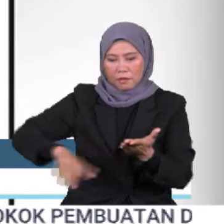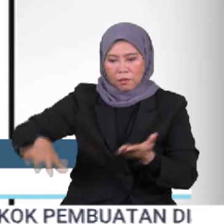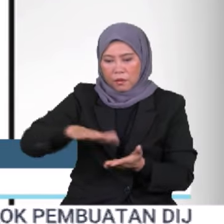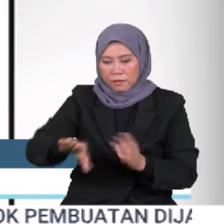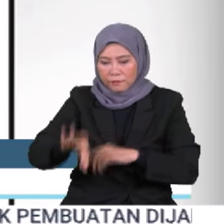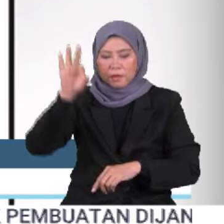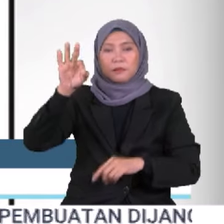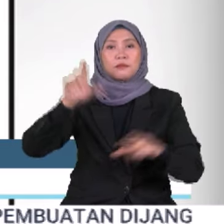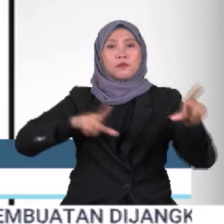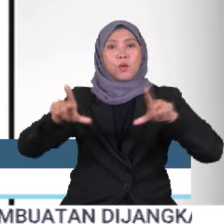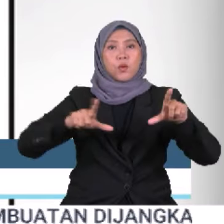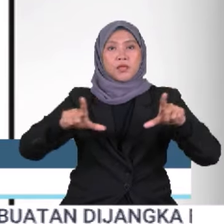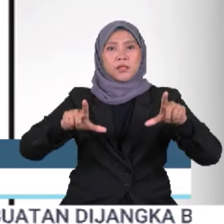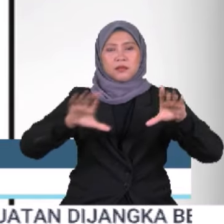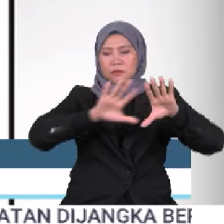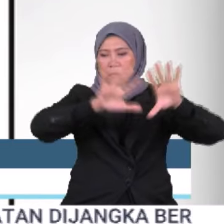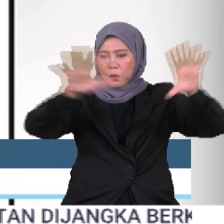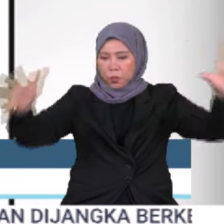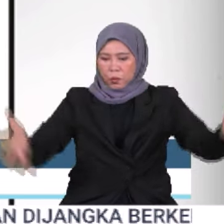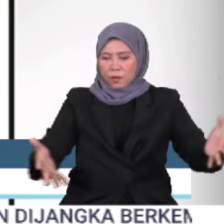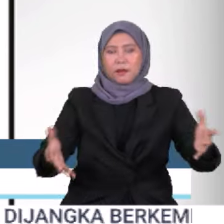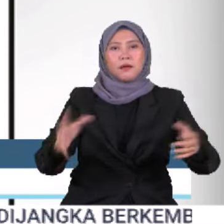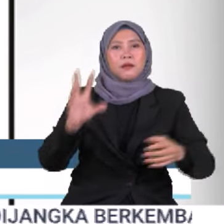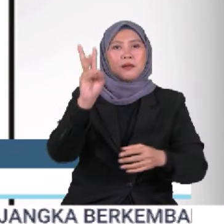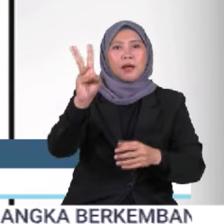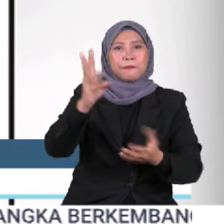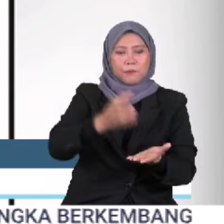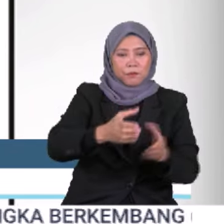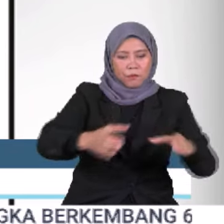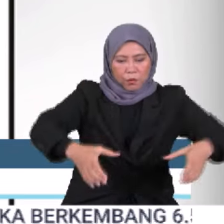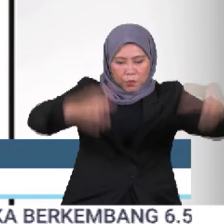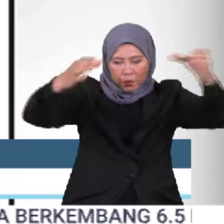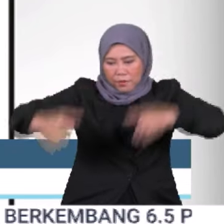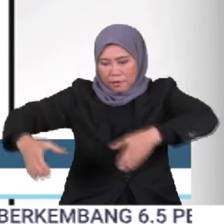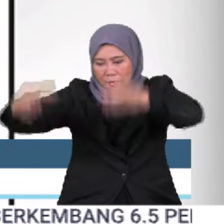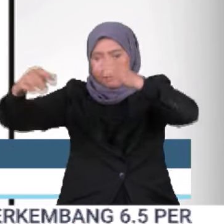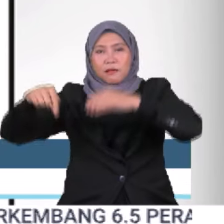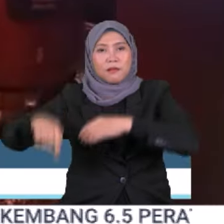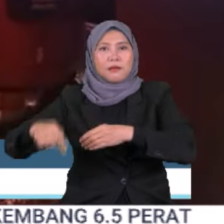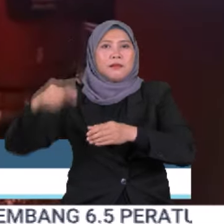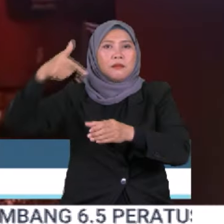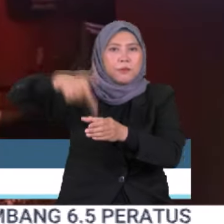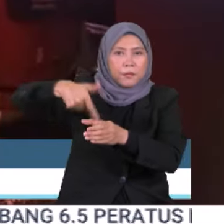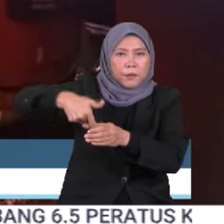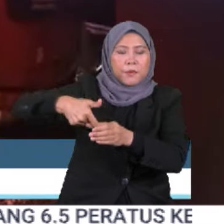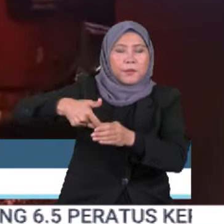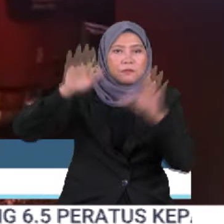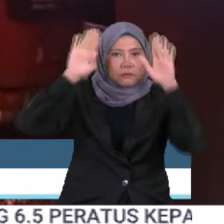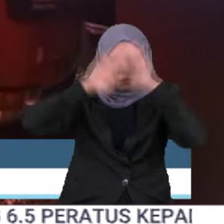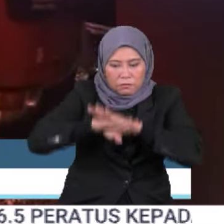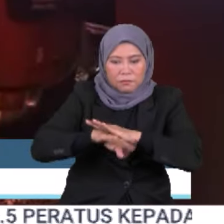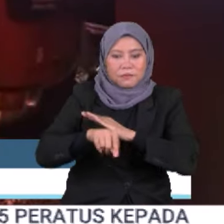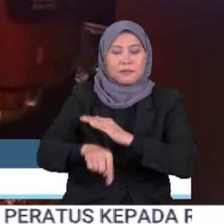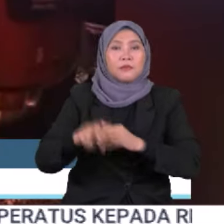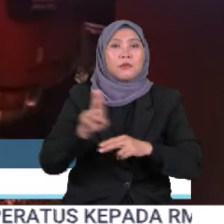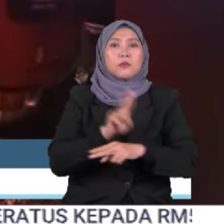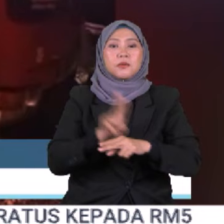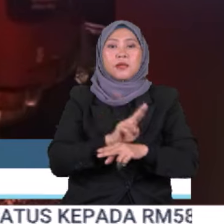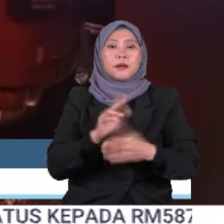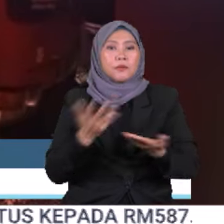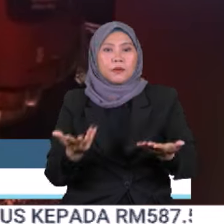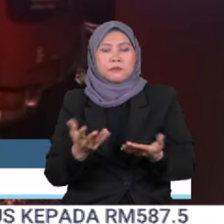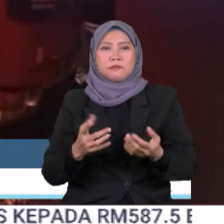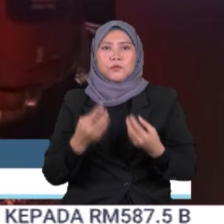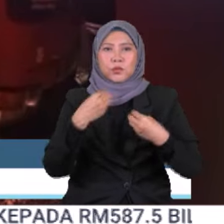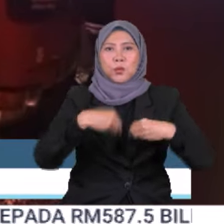menemukan sebuah Lori bekanvas bersama 6 unit tangki ABC berisi diesel ini digunakan untuk pengumpulan